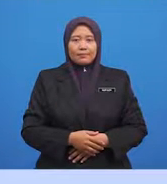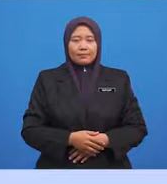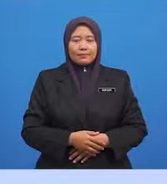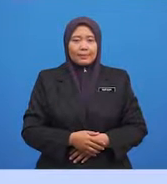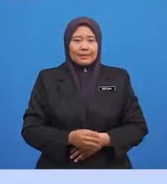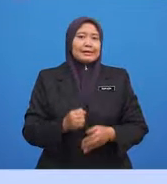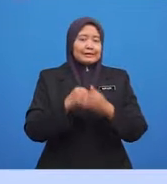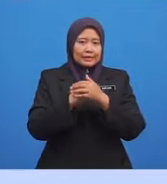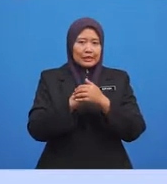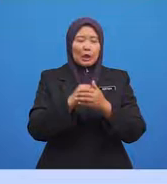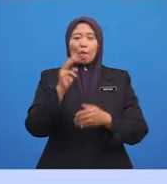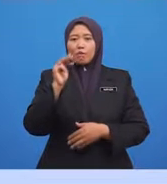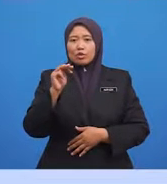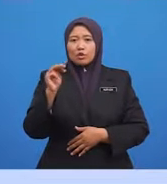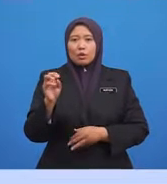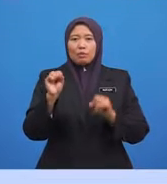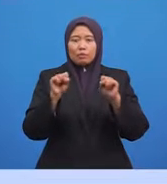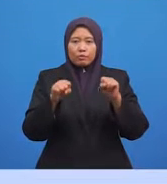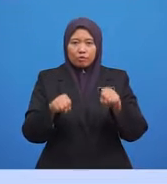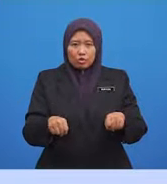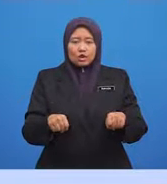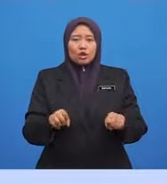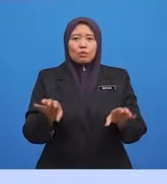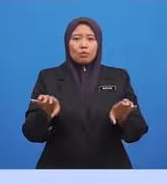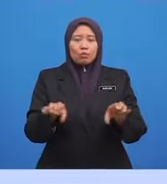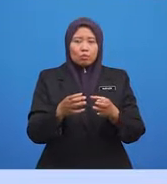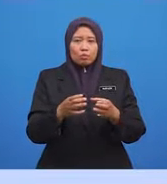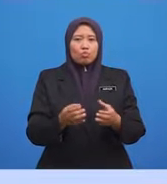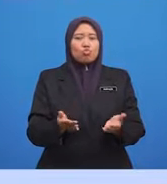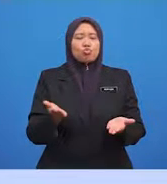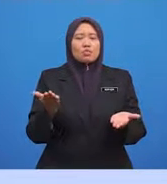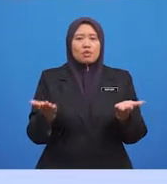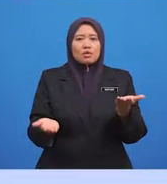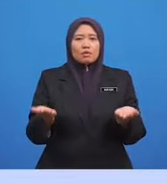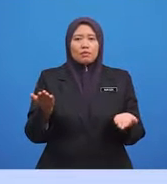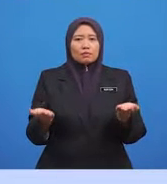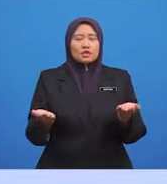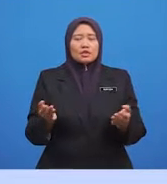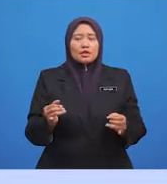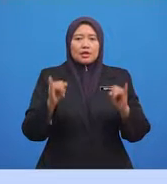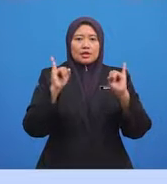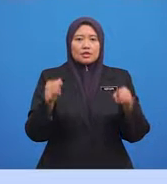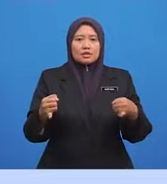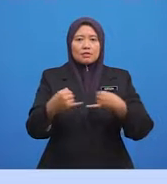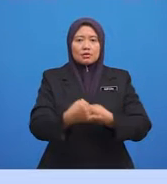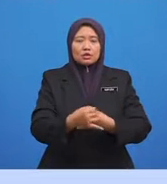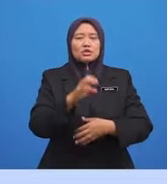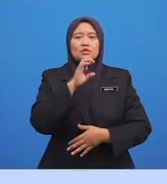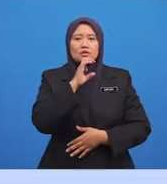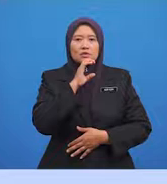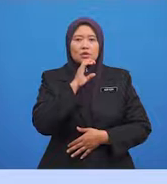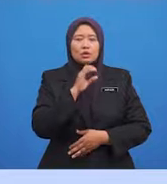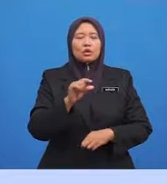tanya. Murid-murid boleh membuat pembandingan isi padu cecair menggunakan bekas yang